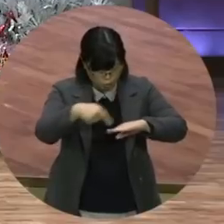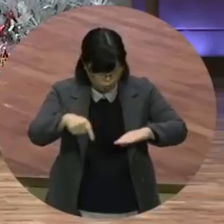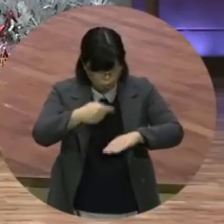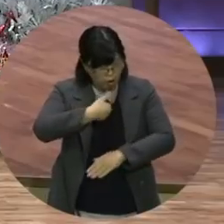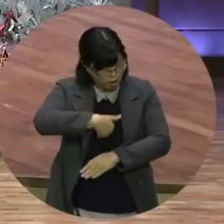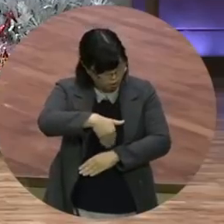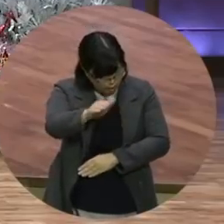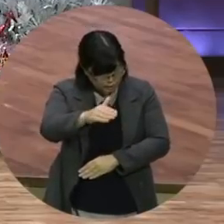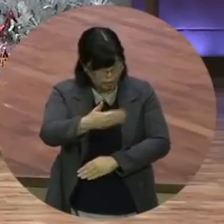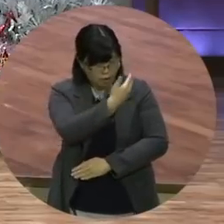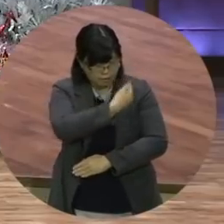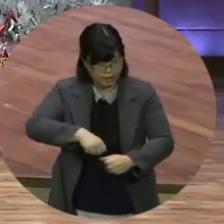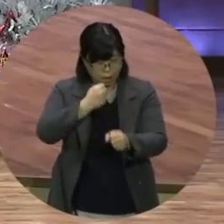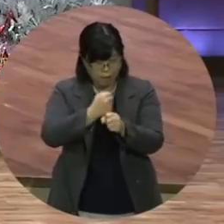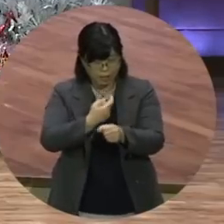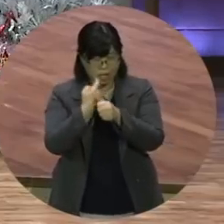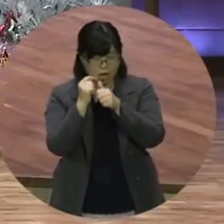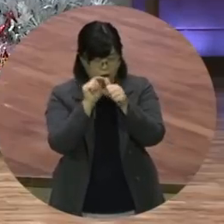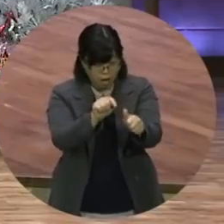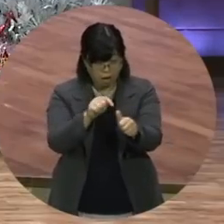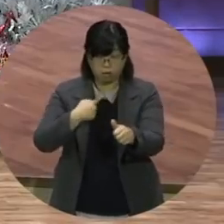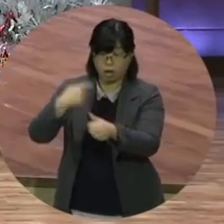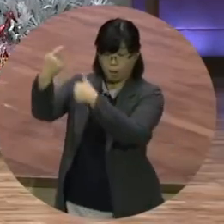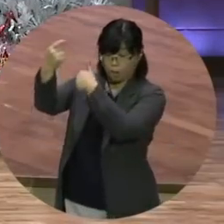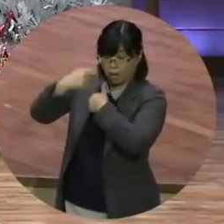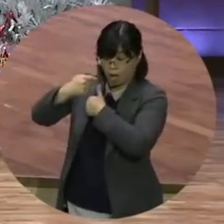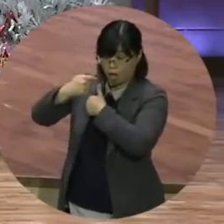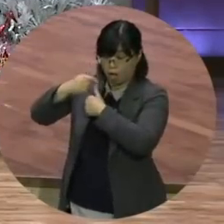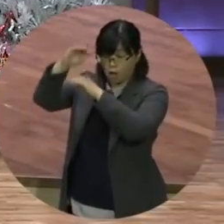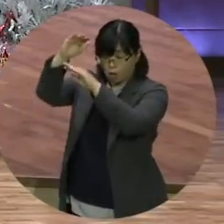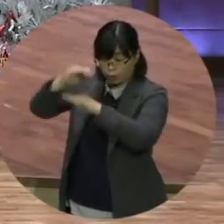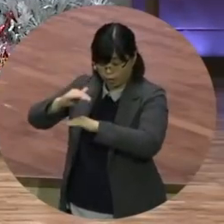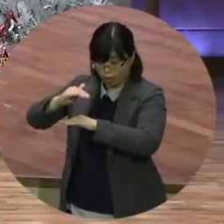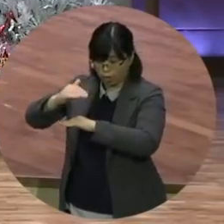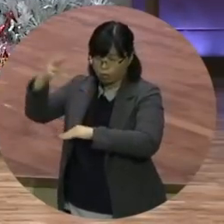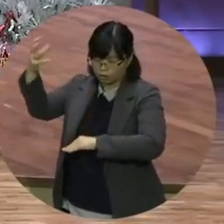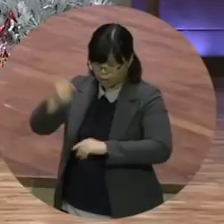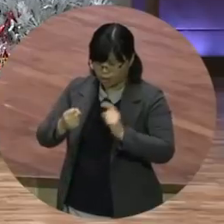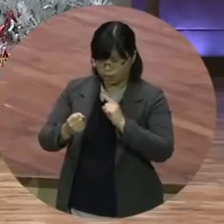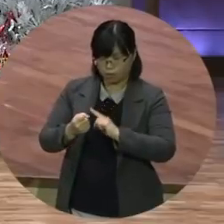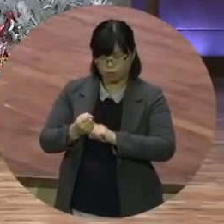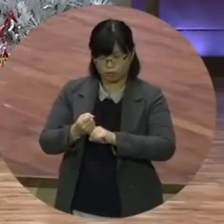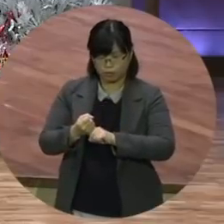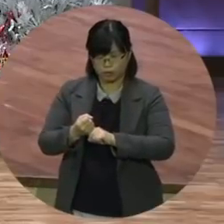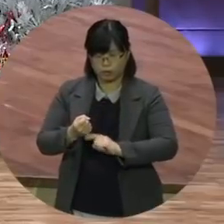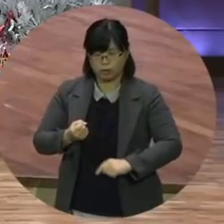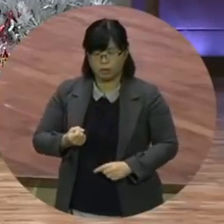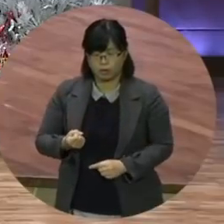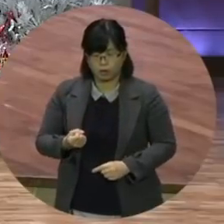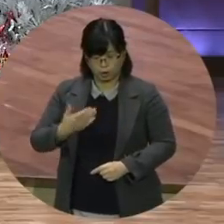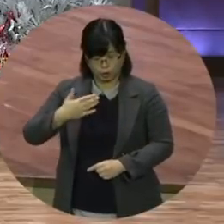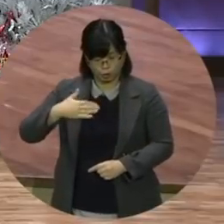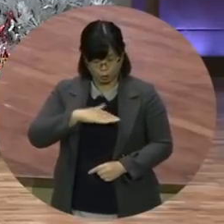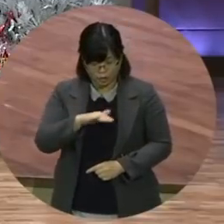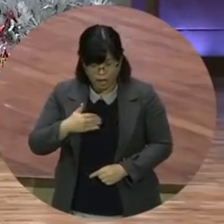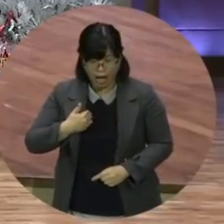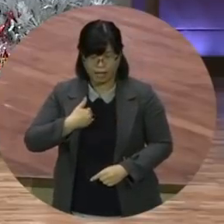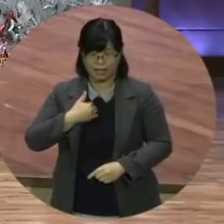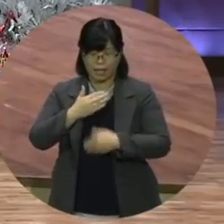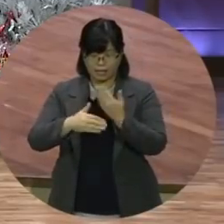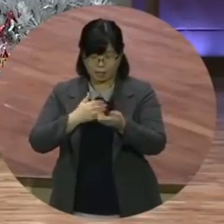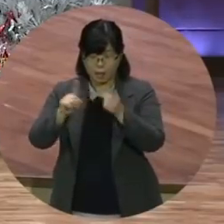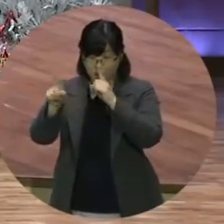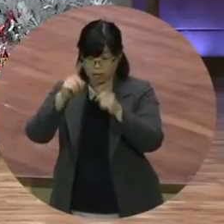제자를 삼는 하나님의 탄식 부탄 명령을 받아 우리가 말씀 운동 생명